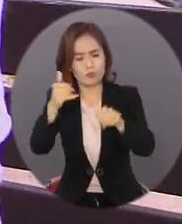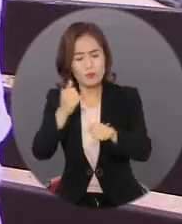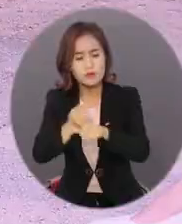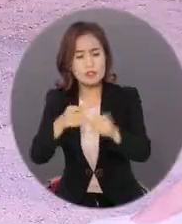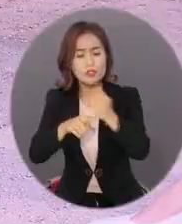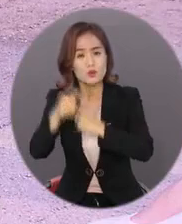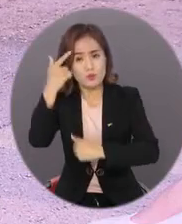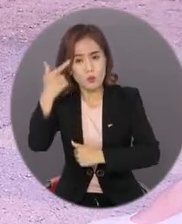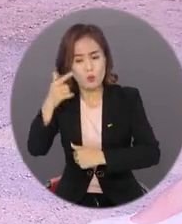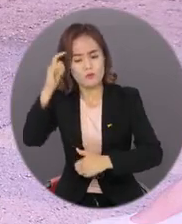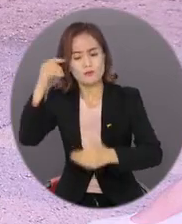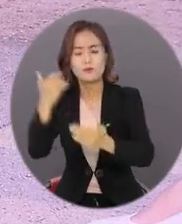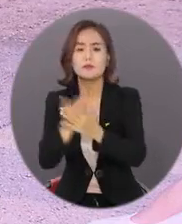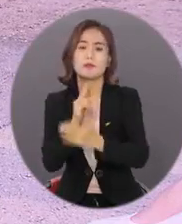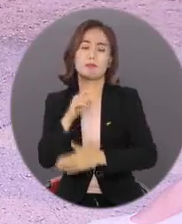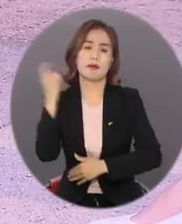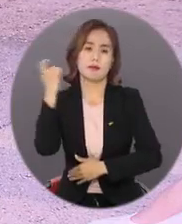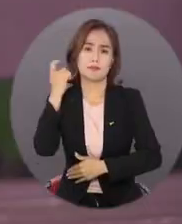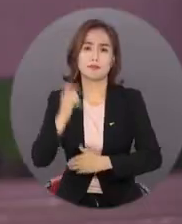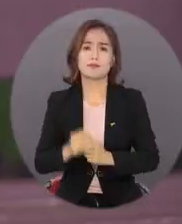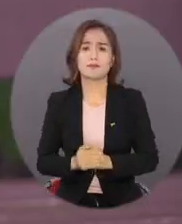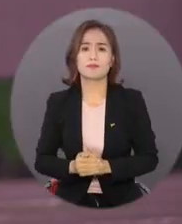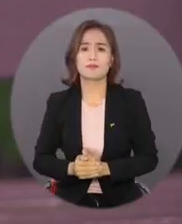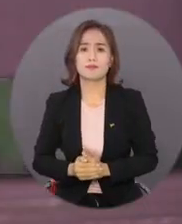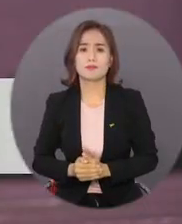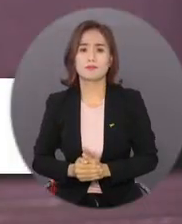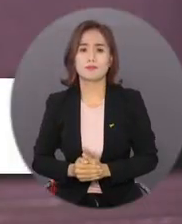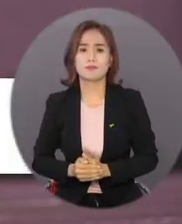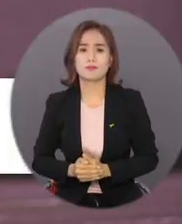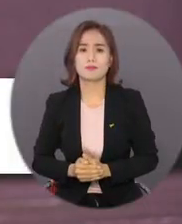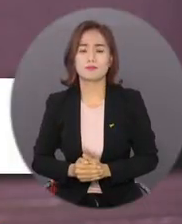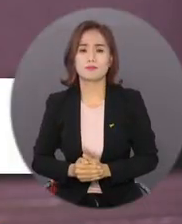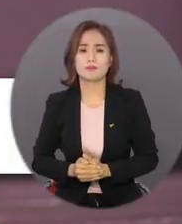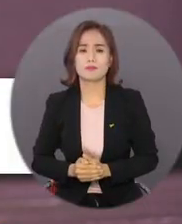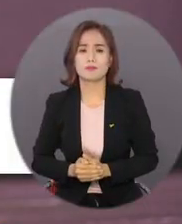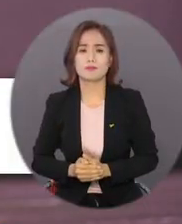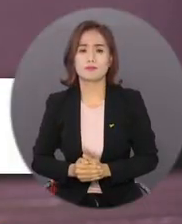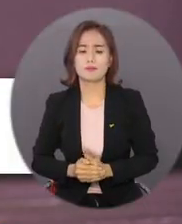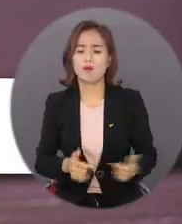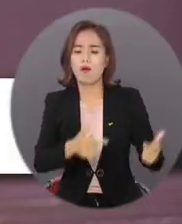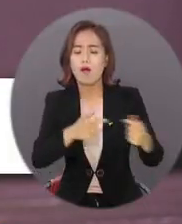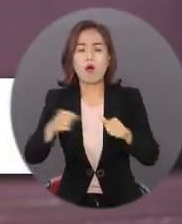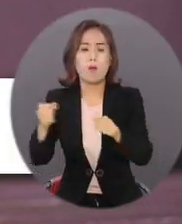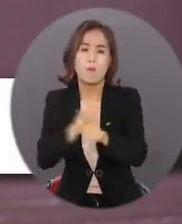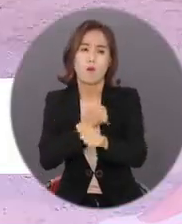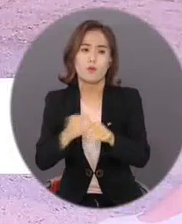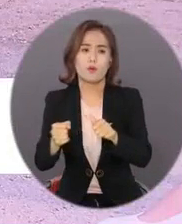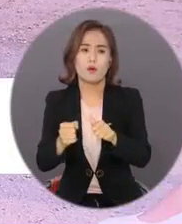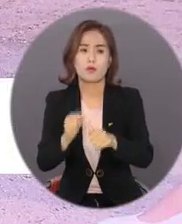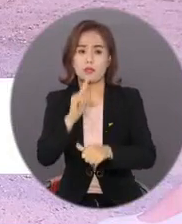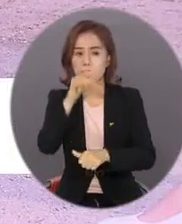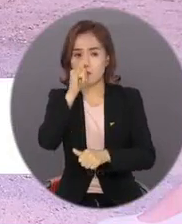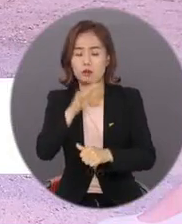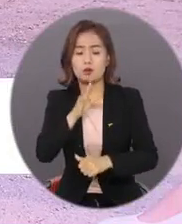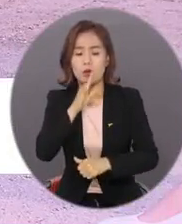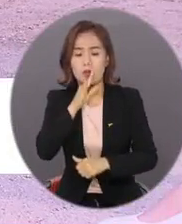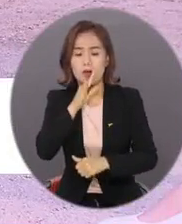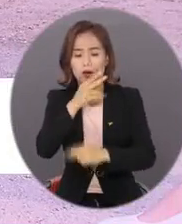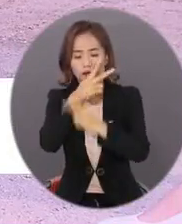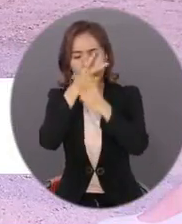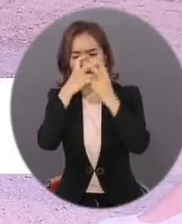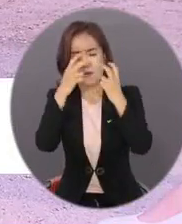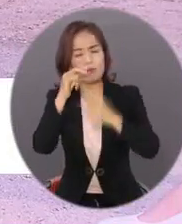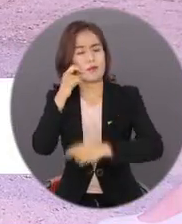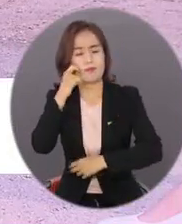물었고 충격적인 말을 들었습니다. 근데 전부 다 하나같이 폭력 얘기로만. 사실 잠을 못